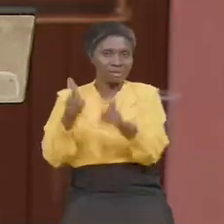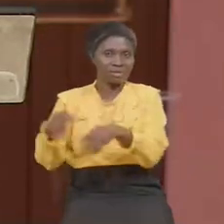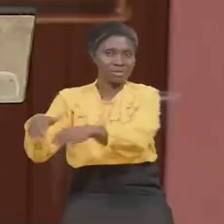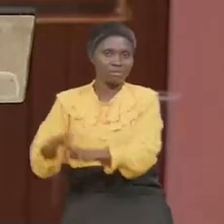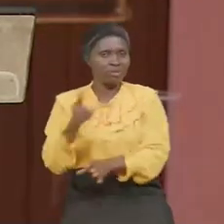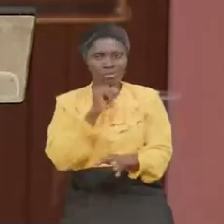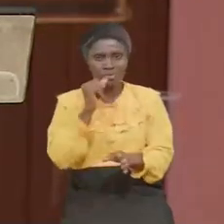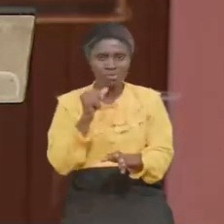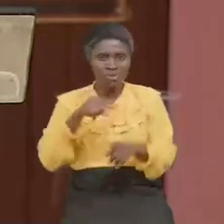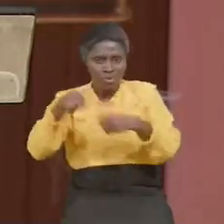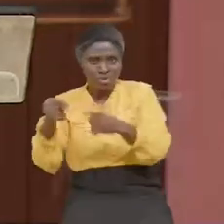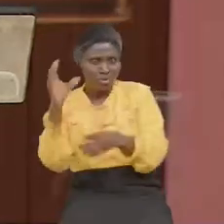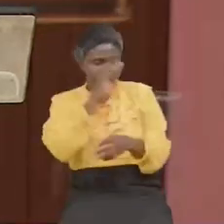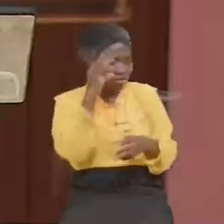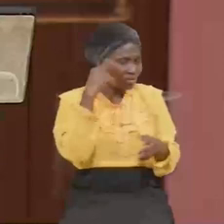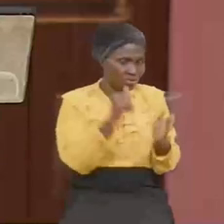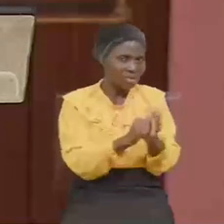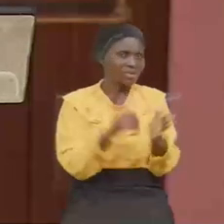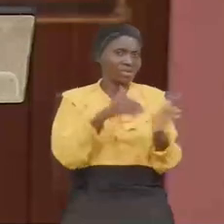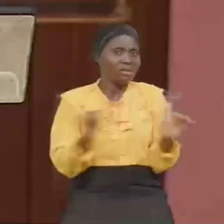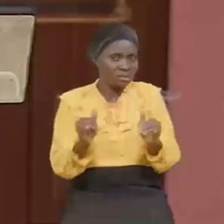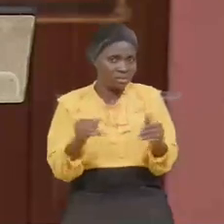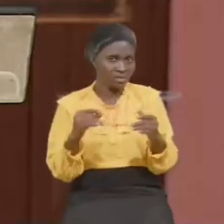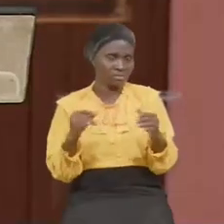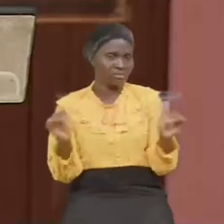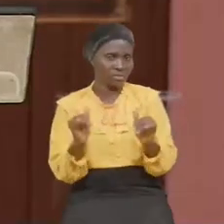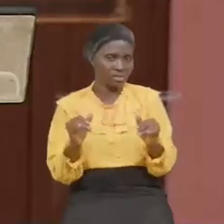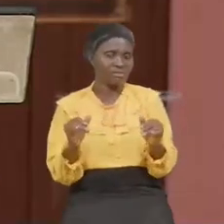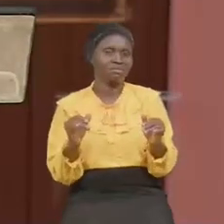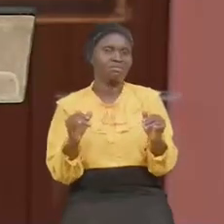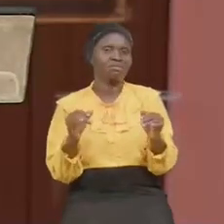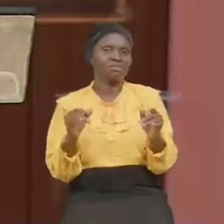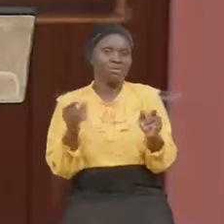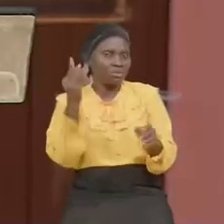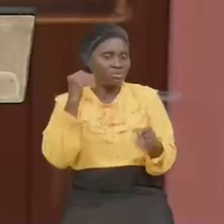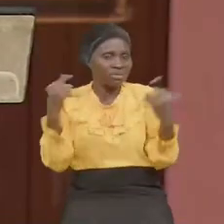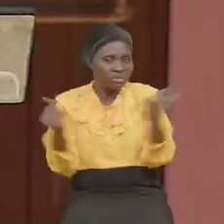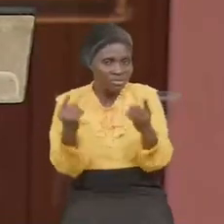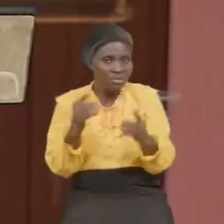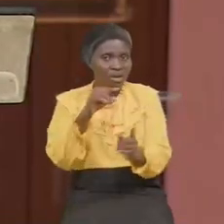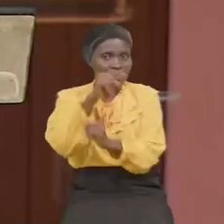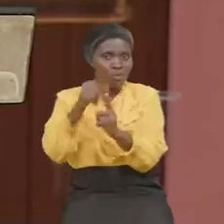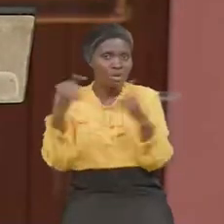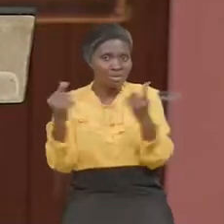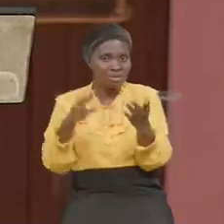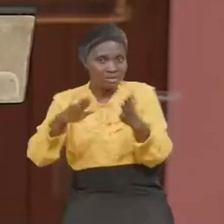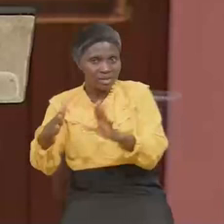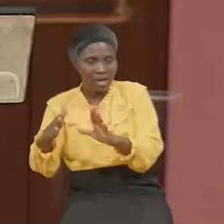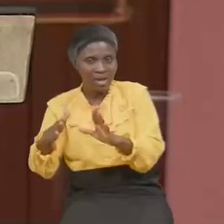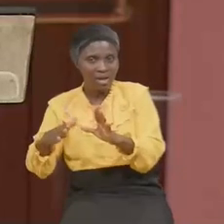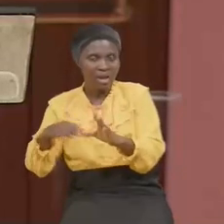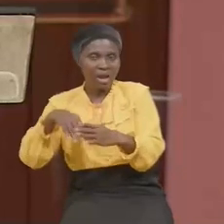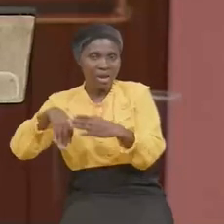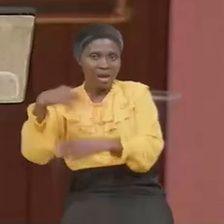pour la chercher encore. La même chose avec le péché. Quand il meurt de ta vie, et quand toi tu as été circoncis de